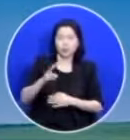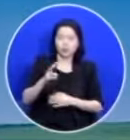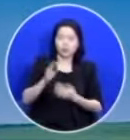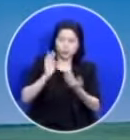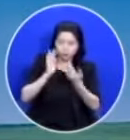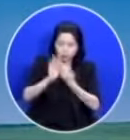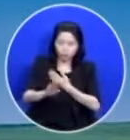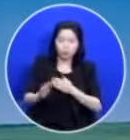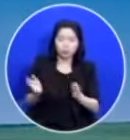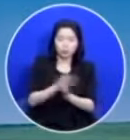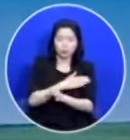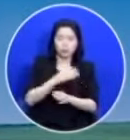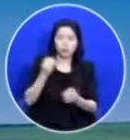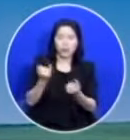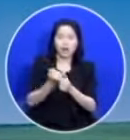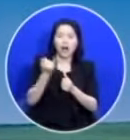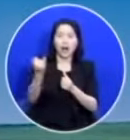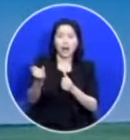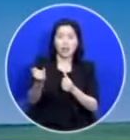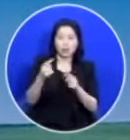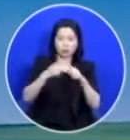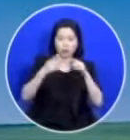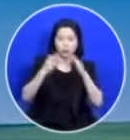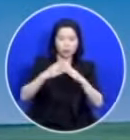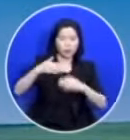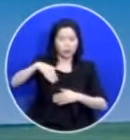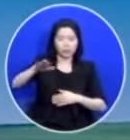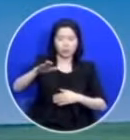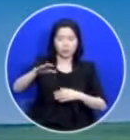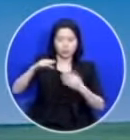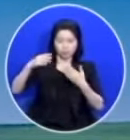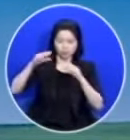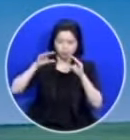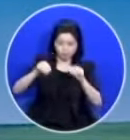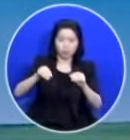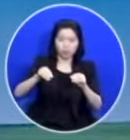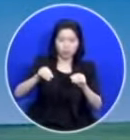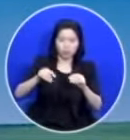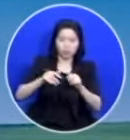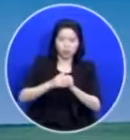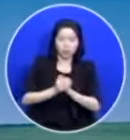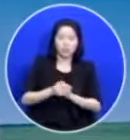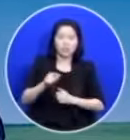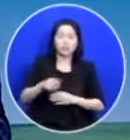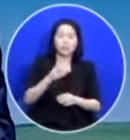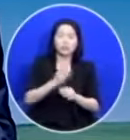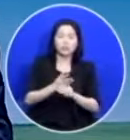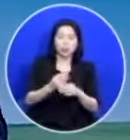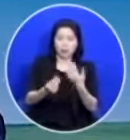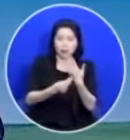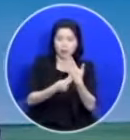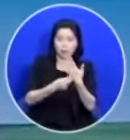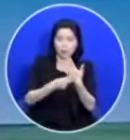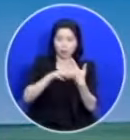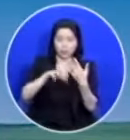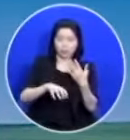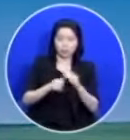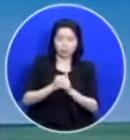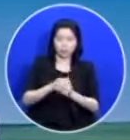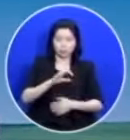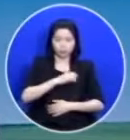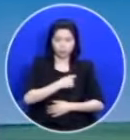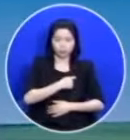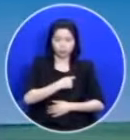뒤로부터 아내하고 교회를 나가지 않았다고 해요 그러다가 병원에서 아내가 유방암이